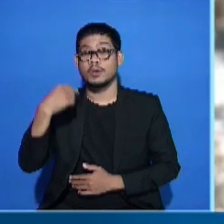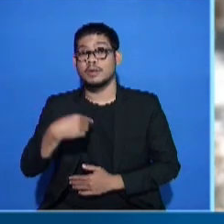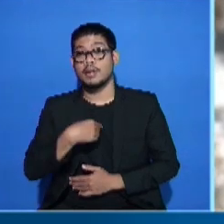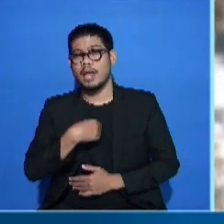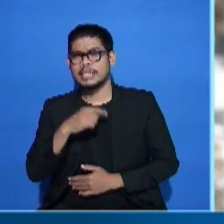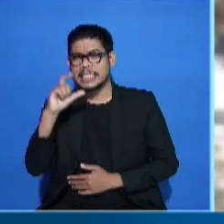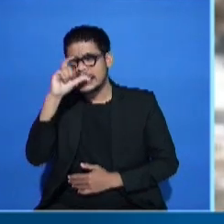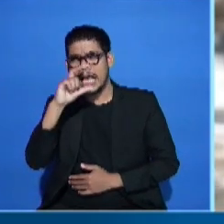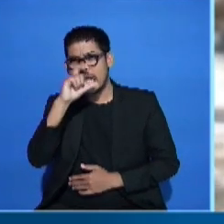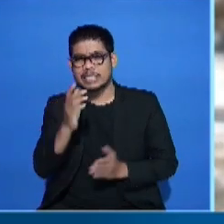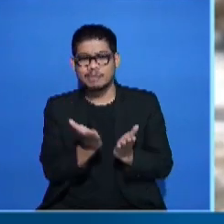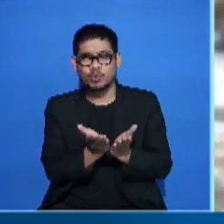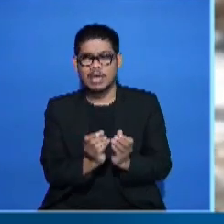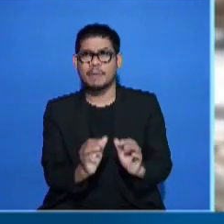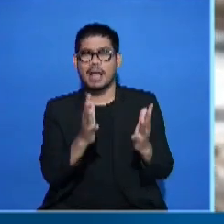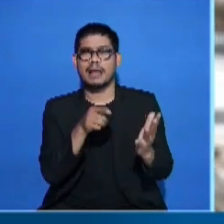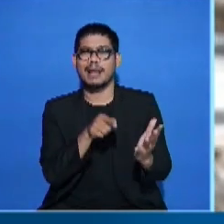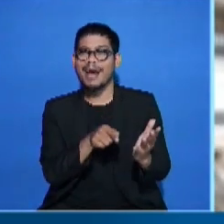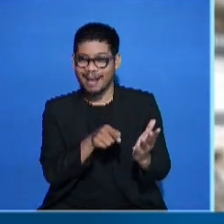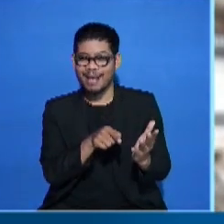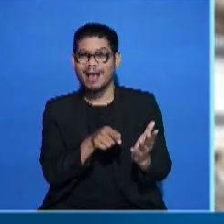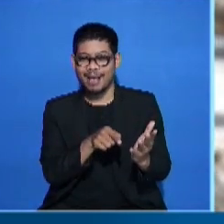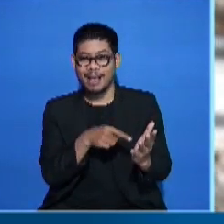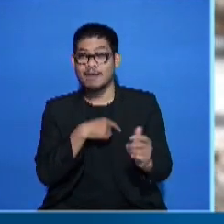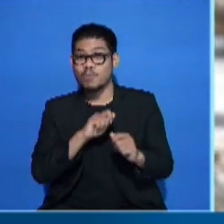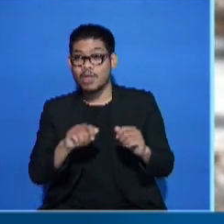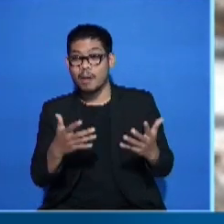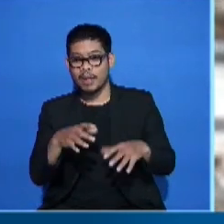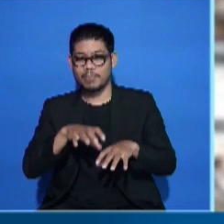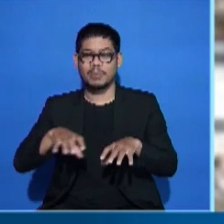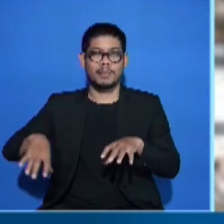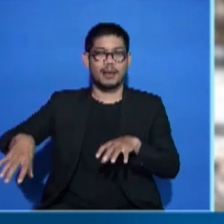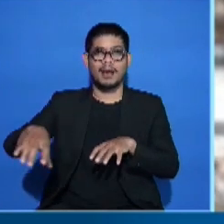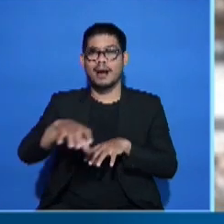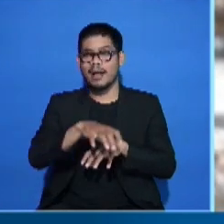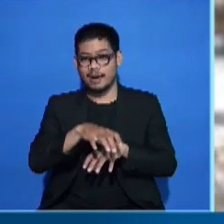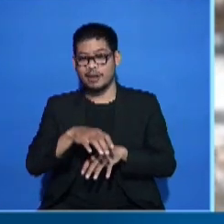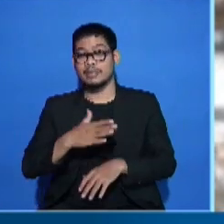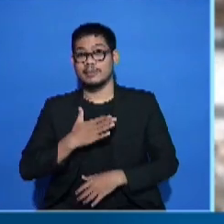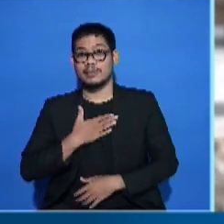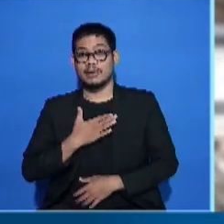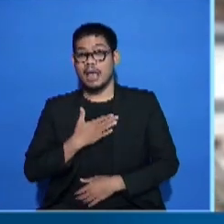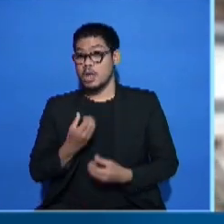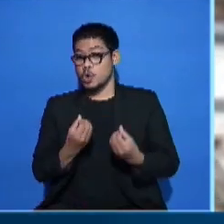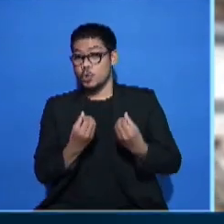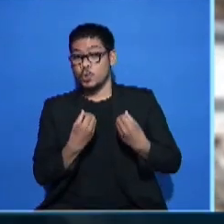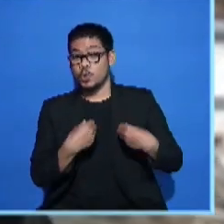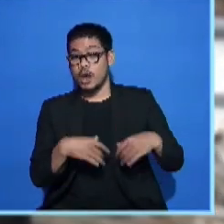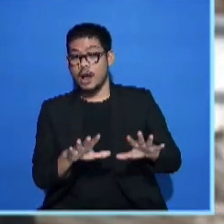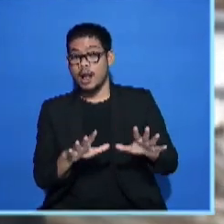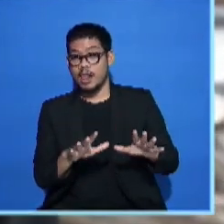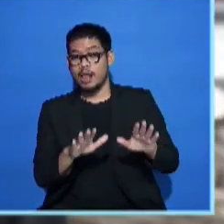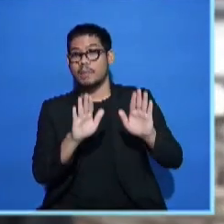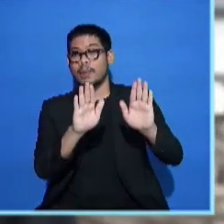dulu-dulunya terus saya manfaatkan untuk bisa buat barang terus saya pasarkan di showroom showroom